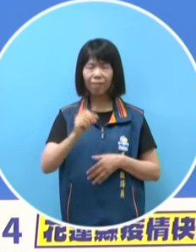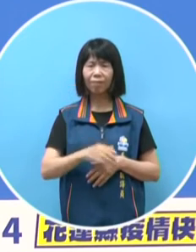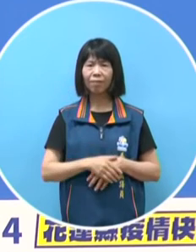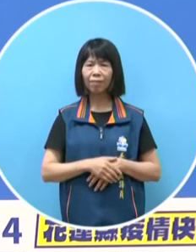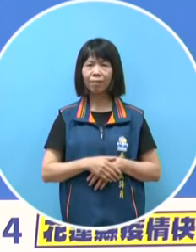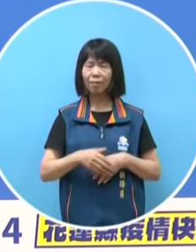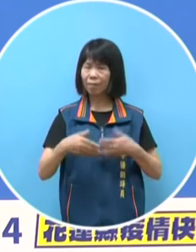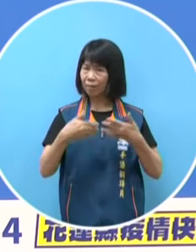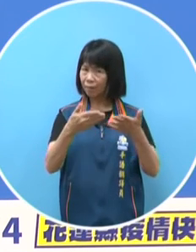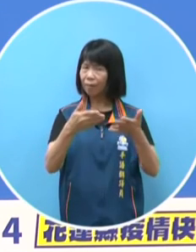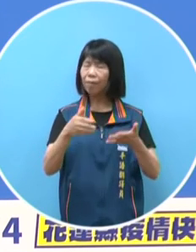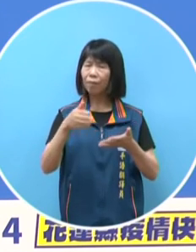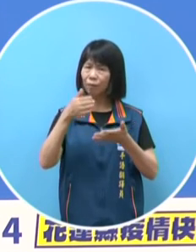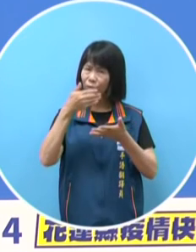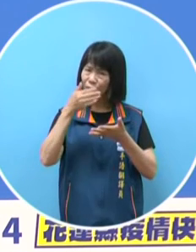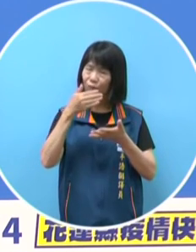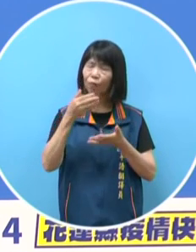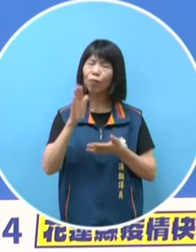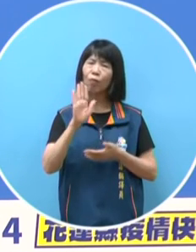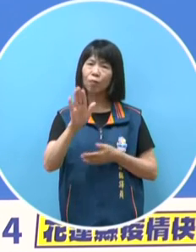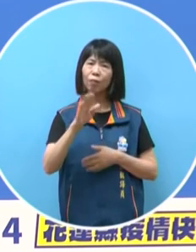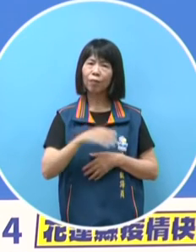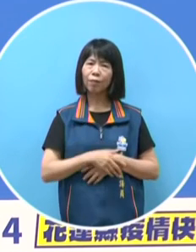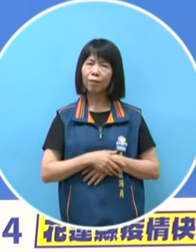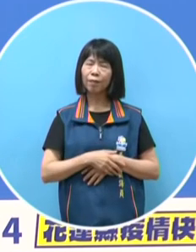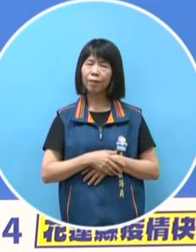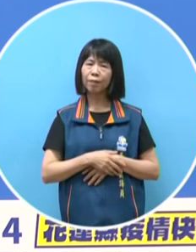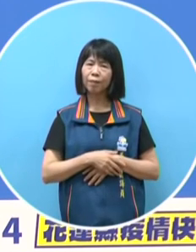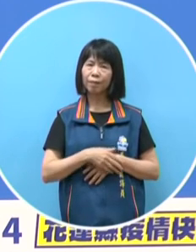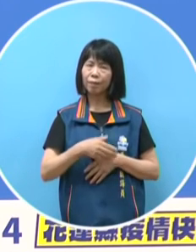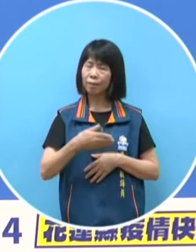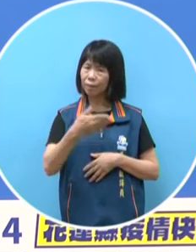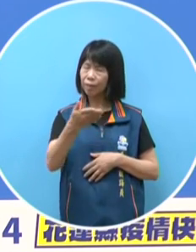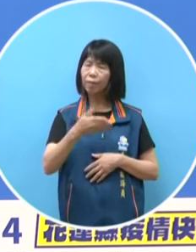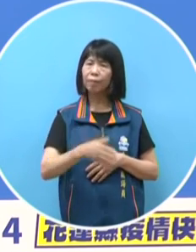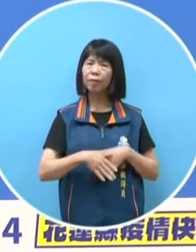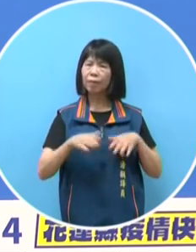让他们得以三餐温饱。 记者林杰，花莲市采访报道。